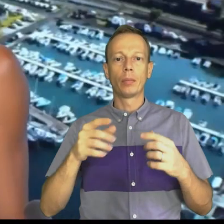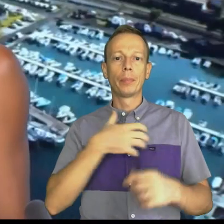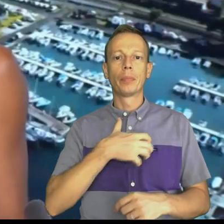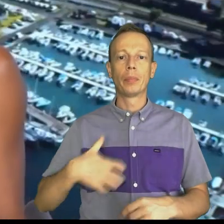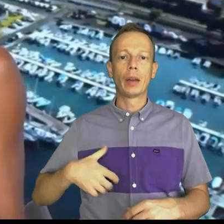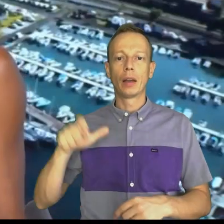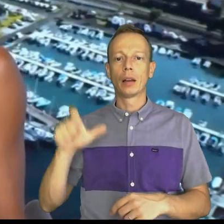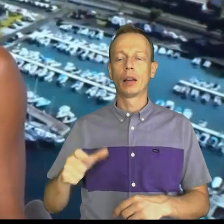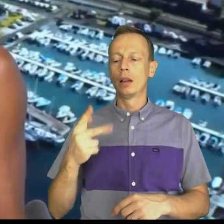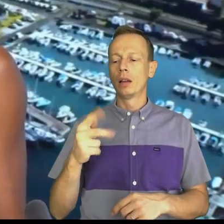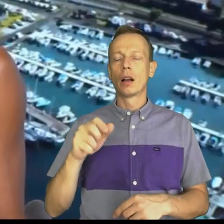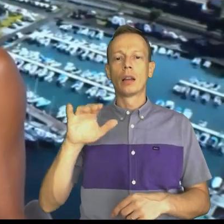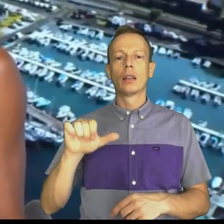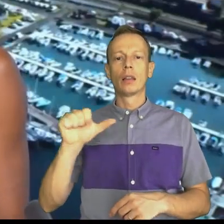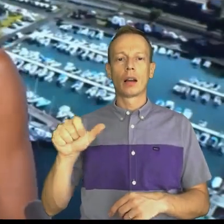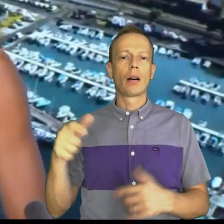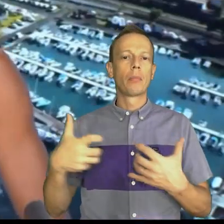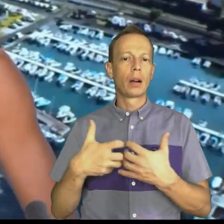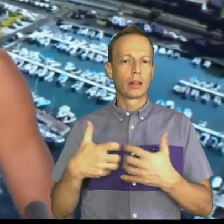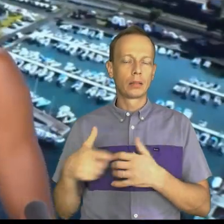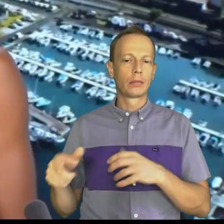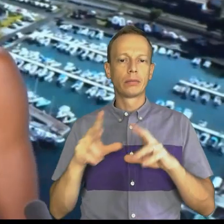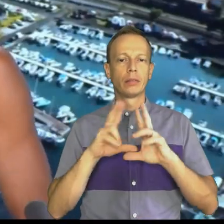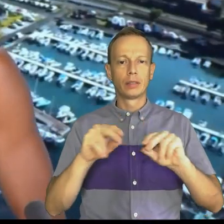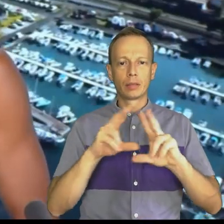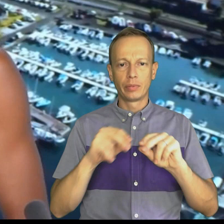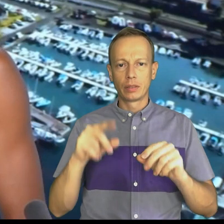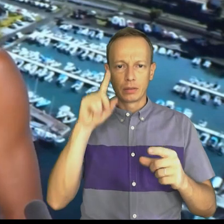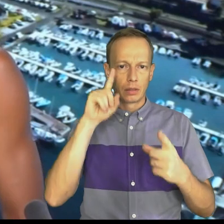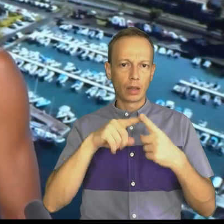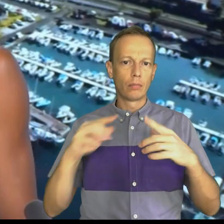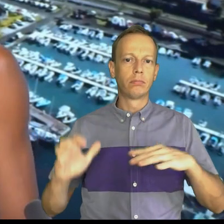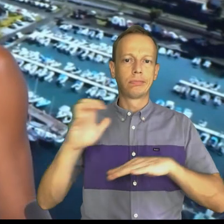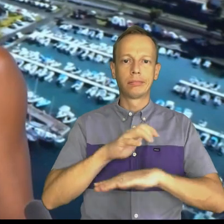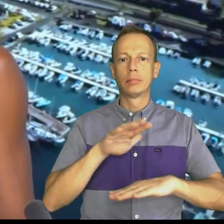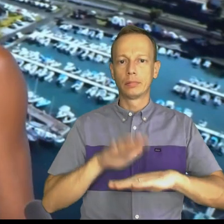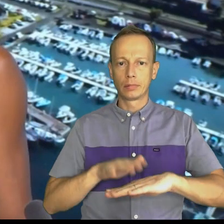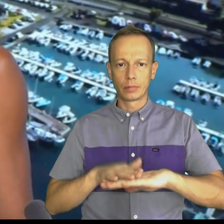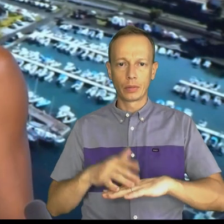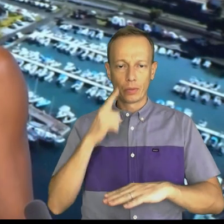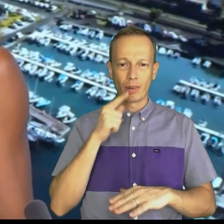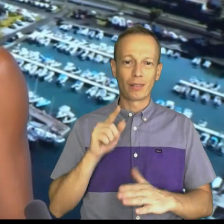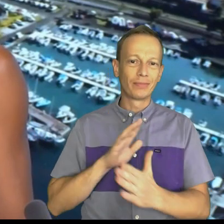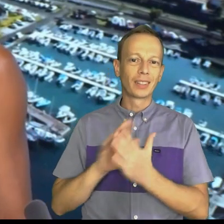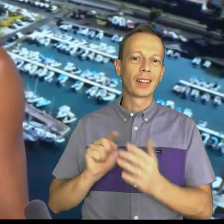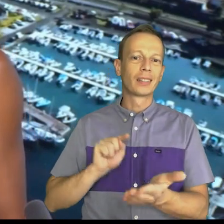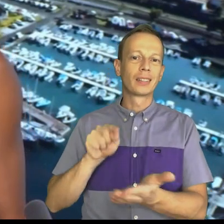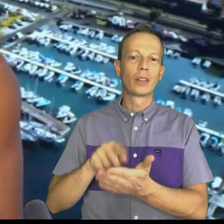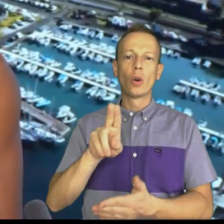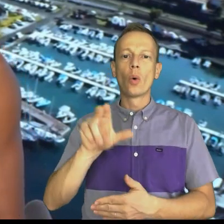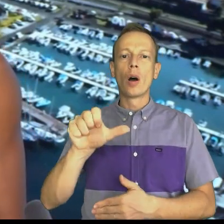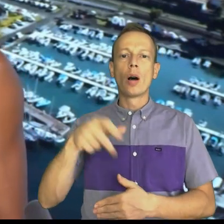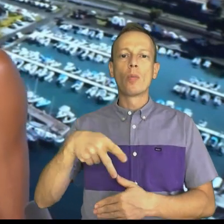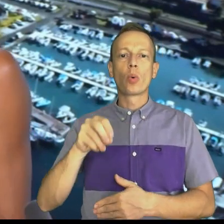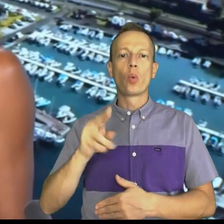justement au Tavana Joseph Kayha, que nous devions écouter un peu plus tôt dans ce journal. Donc